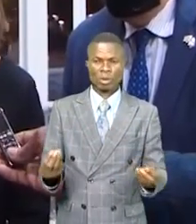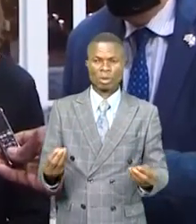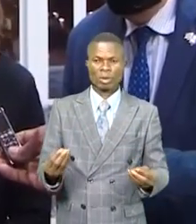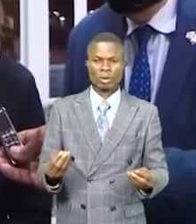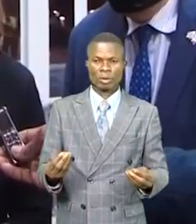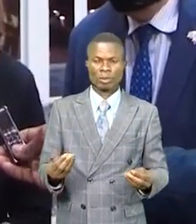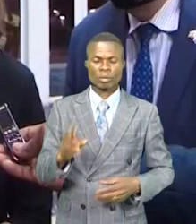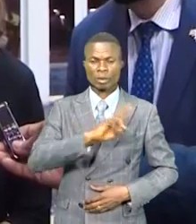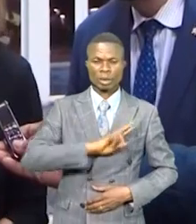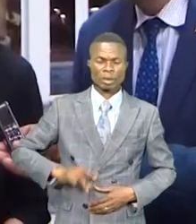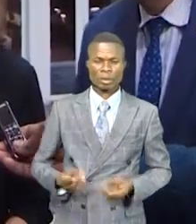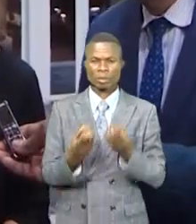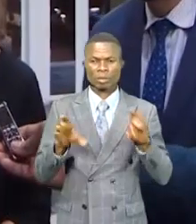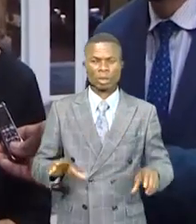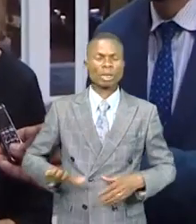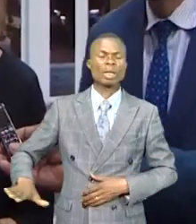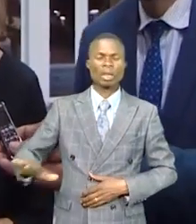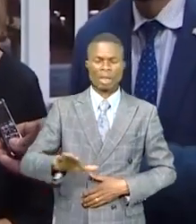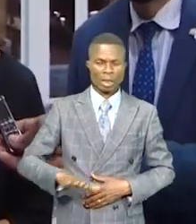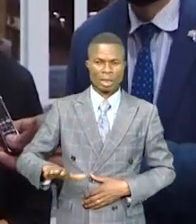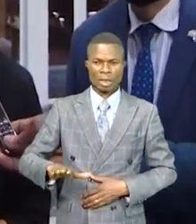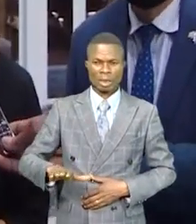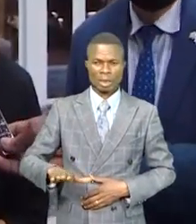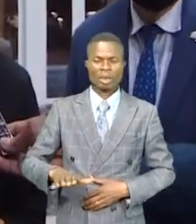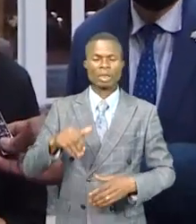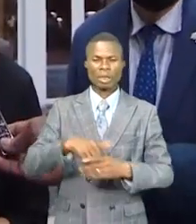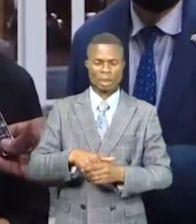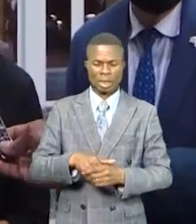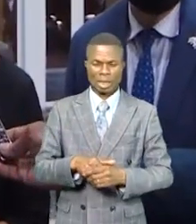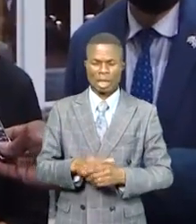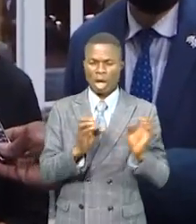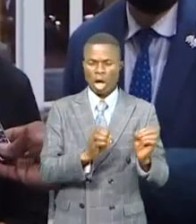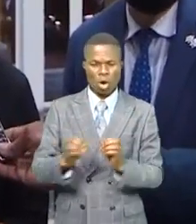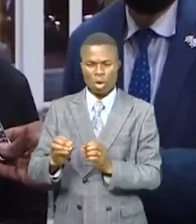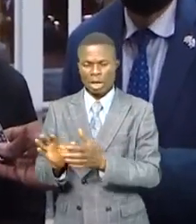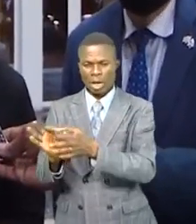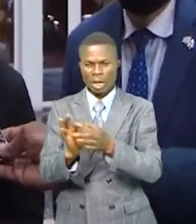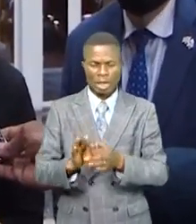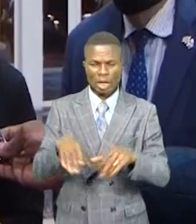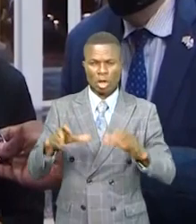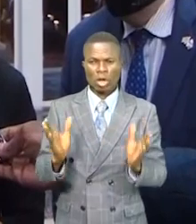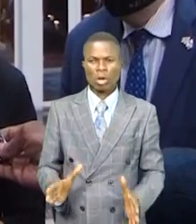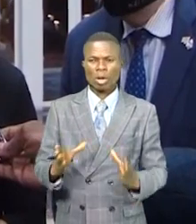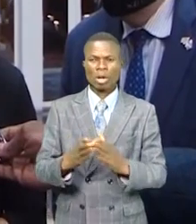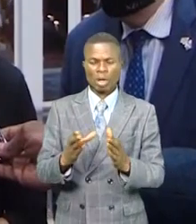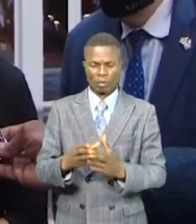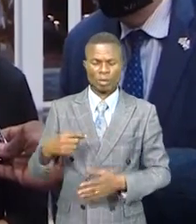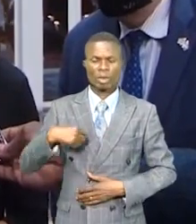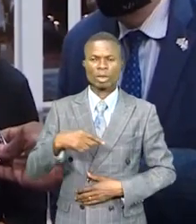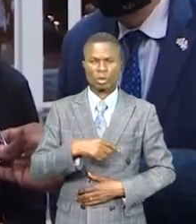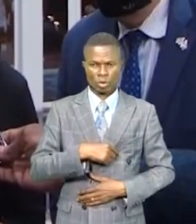le RDC, c'est un moment pour la diplomatie congolaise et nous, la